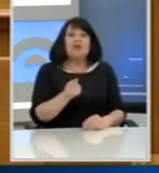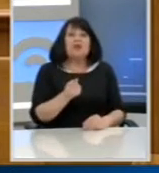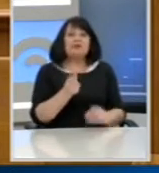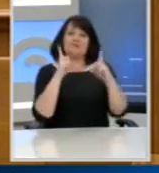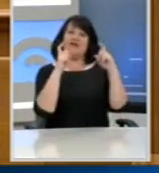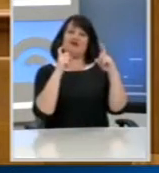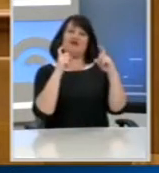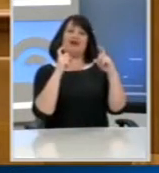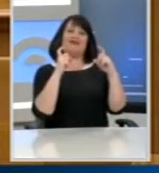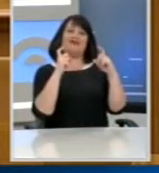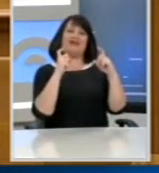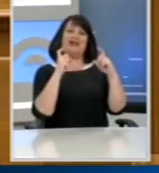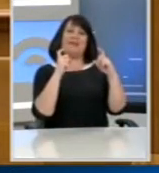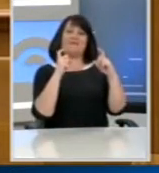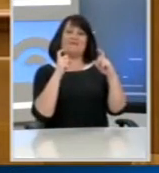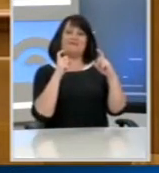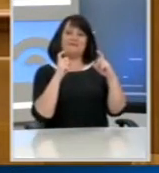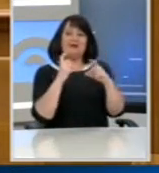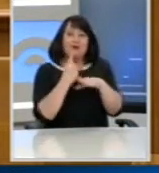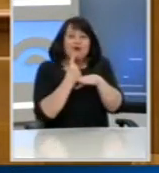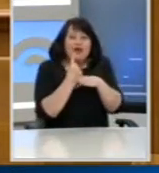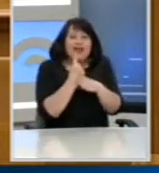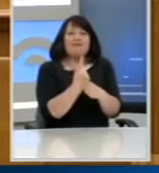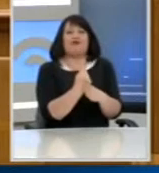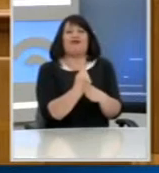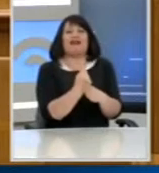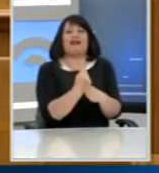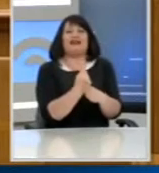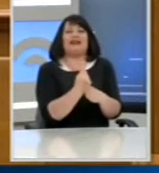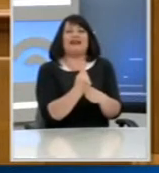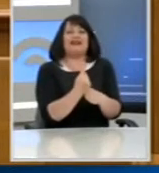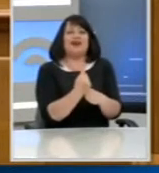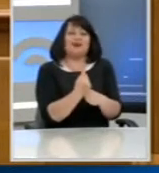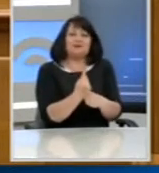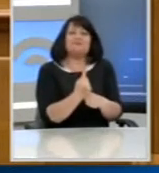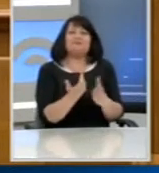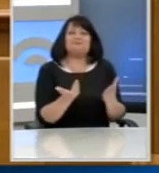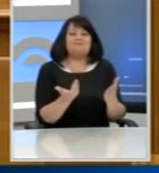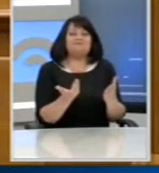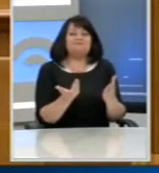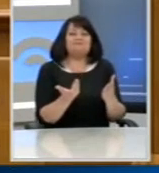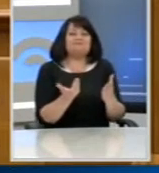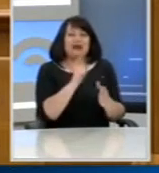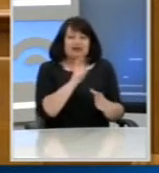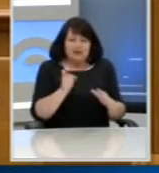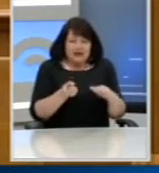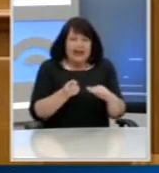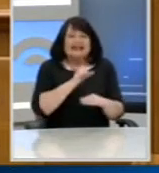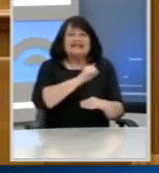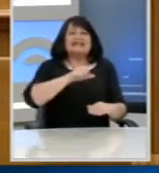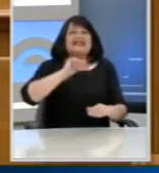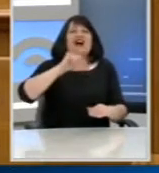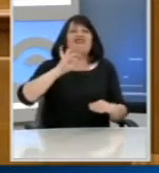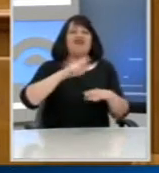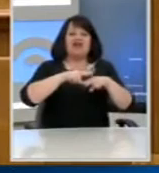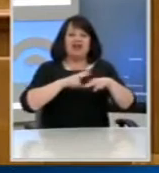φωτογραφία από ένα υποβρύχιο, από αυτά που ο κύριος Σάφα πήρε τα 500 εκατομμύρια και εξαφανίστηκε, και ένα